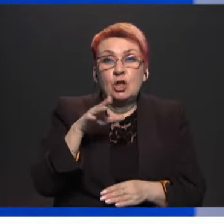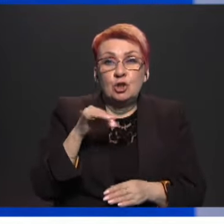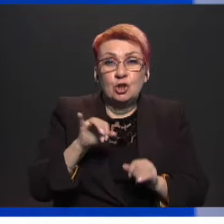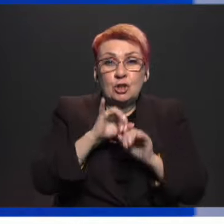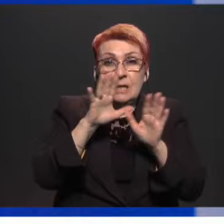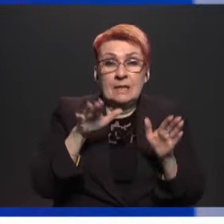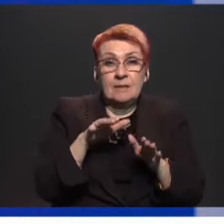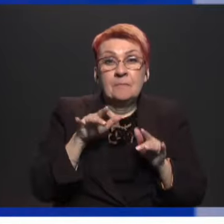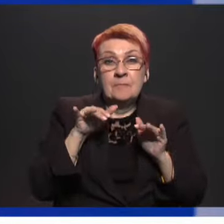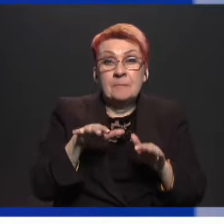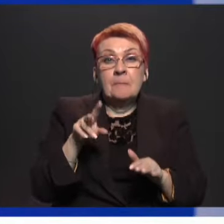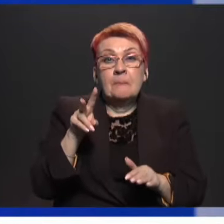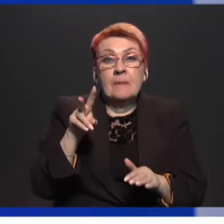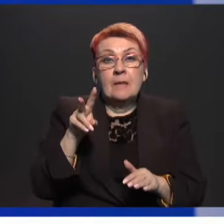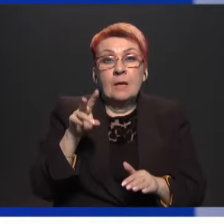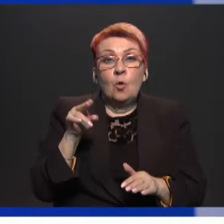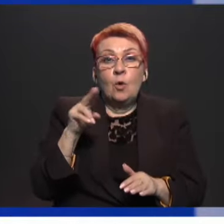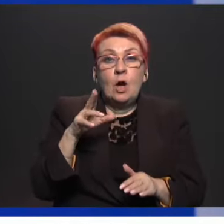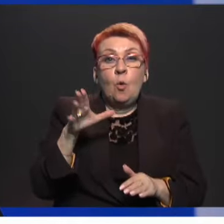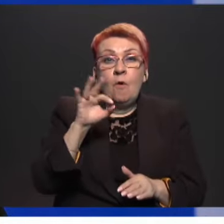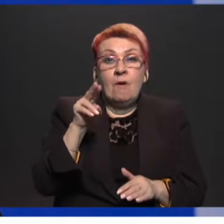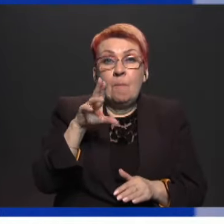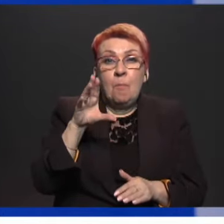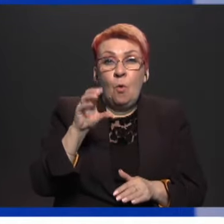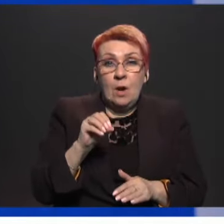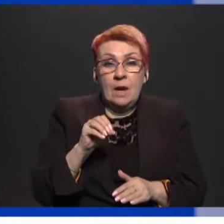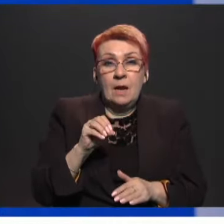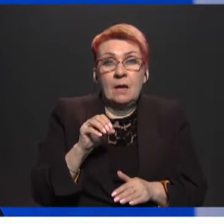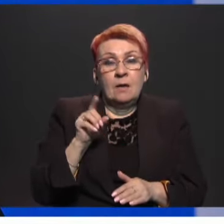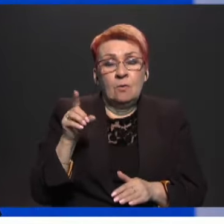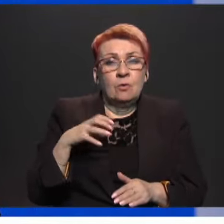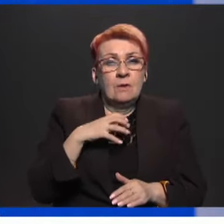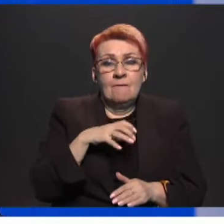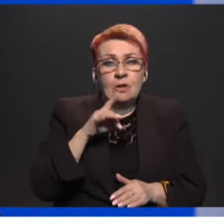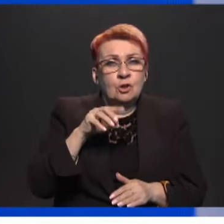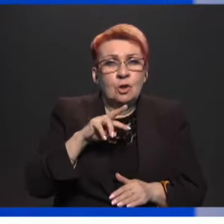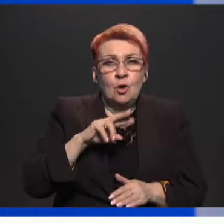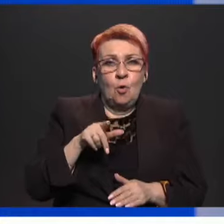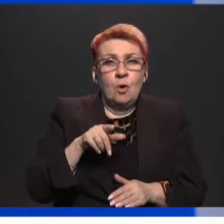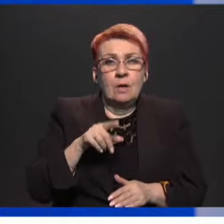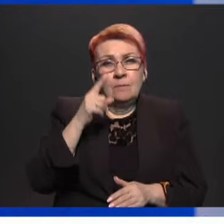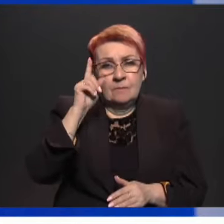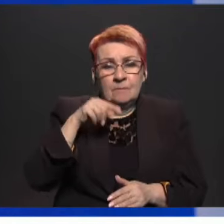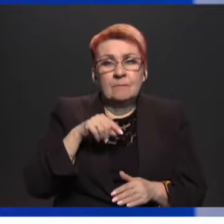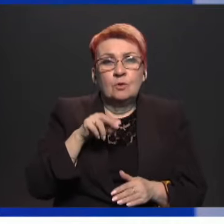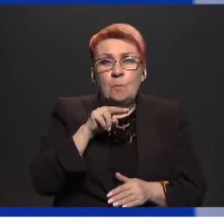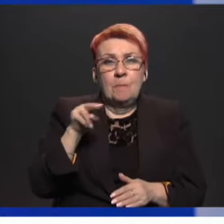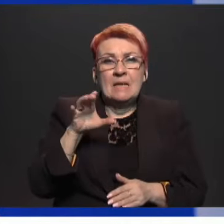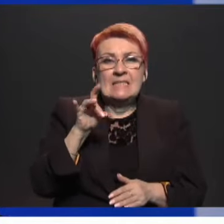деле Куликовской битвы сыграл очень значимую также роль. Известно, что преподобный